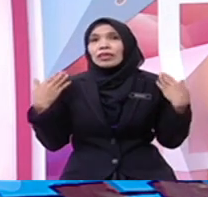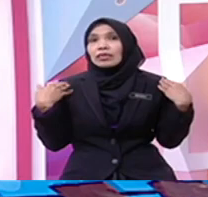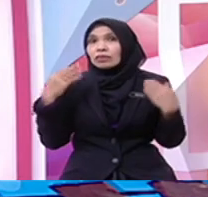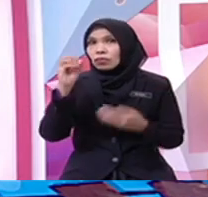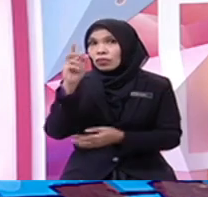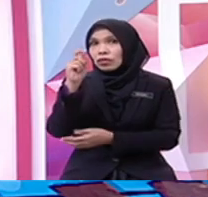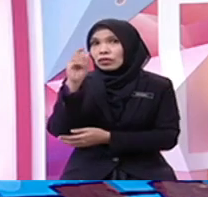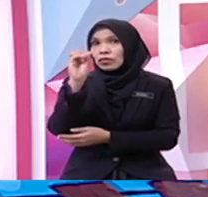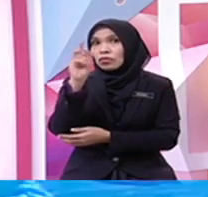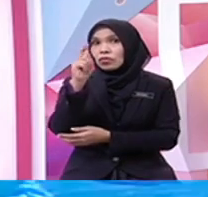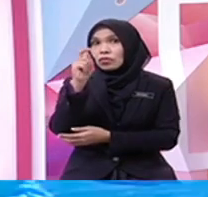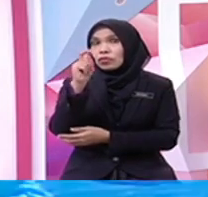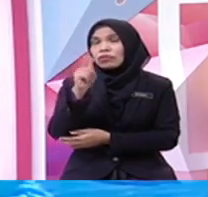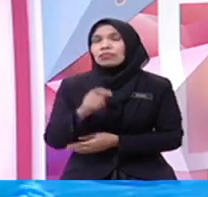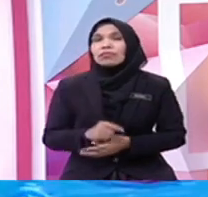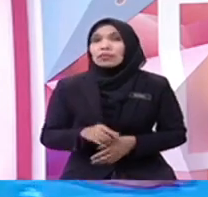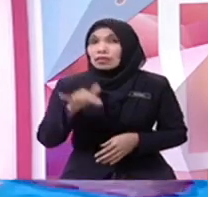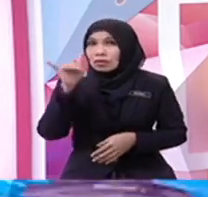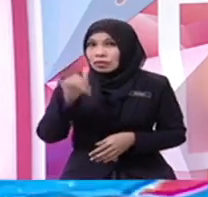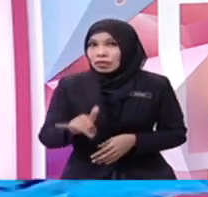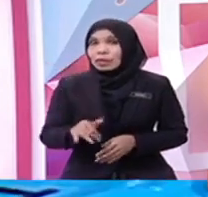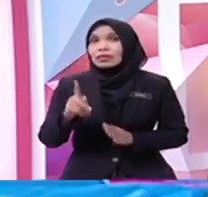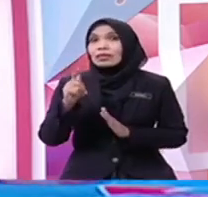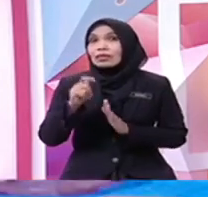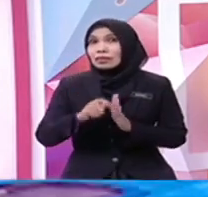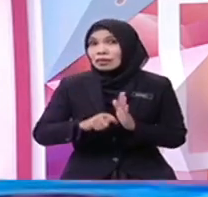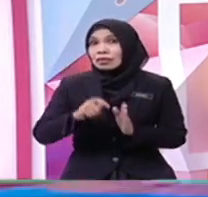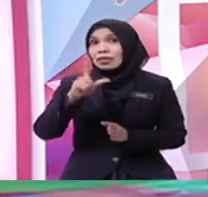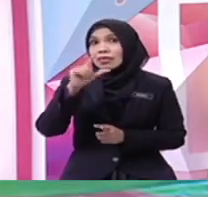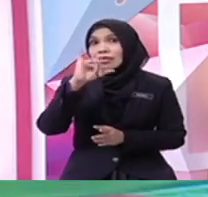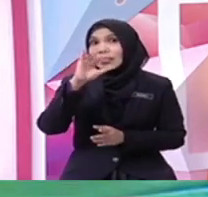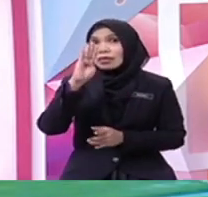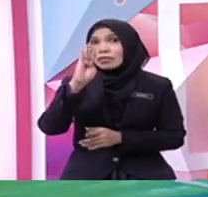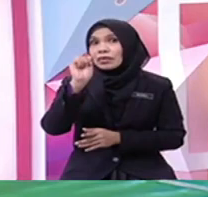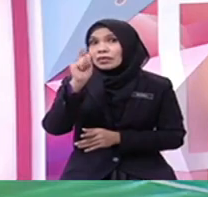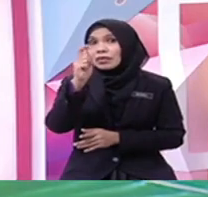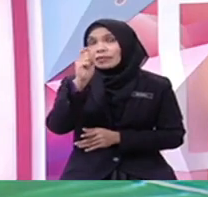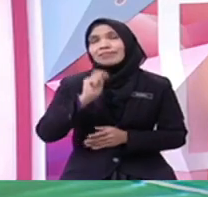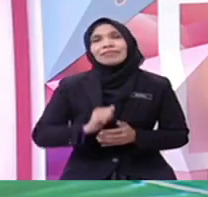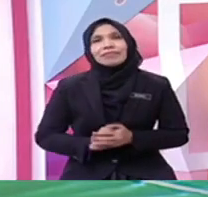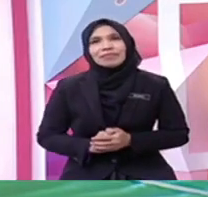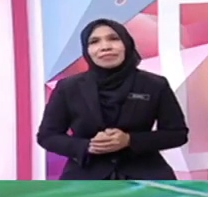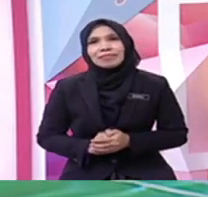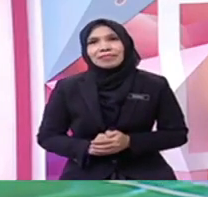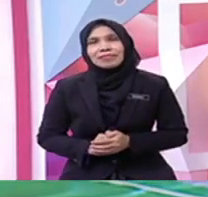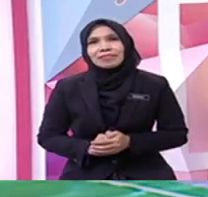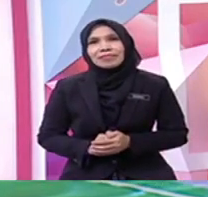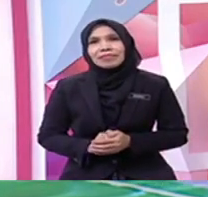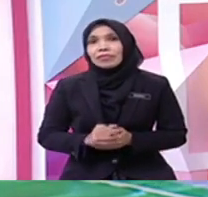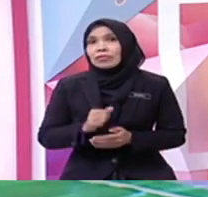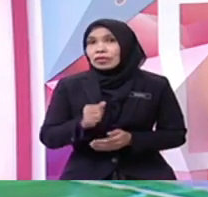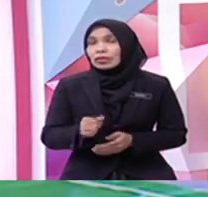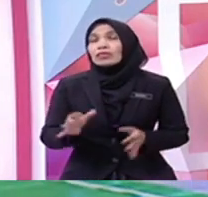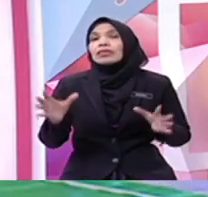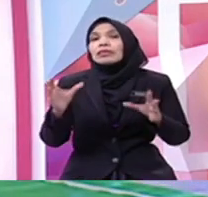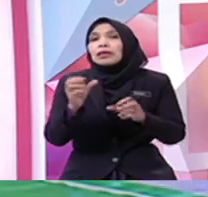oke kita menggunakan otot-otot di sini beda kita dalam posisi Macam nih deh jadi dia dapat menguatkan otot